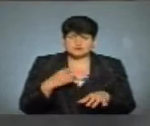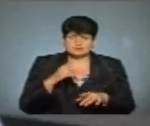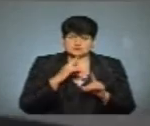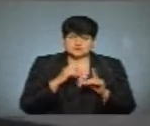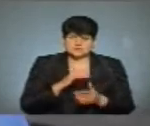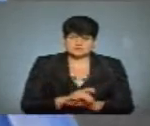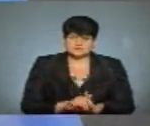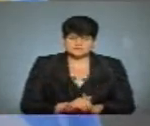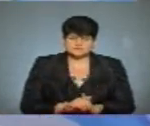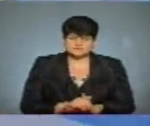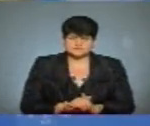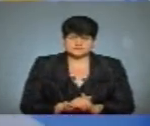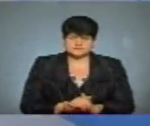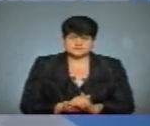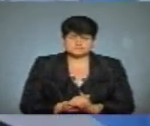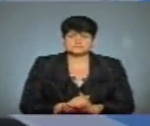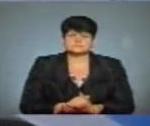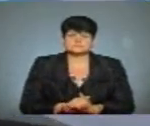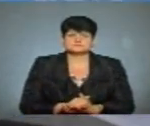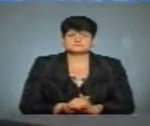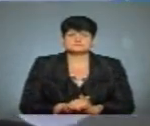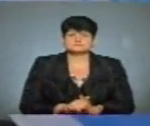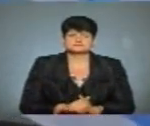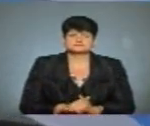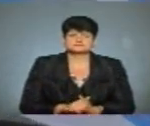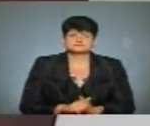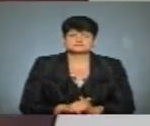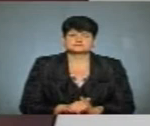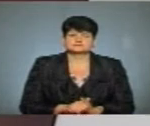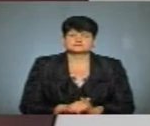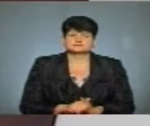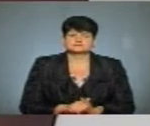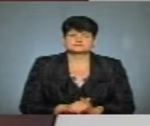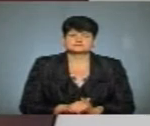Овчарук. Марія Котенко, Андрій Прокопів. Новини на Суспільному. Тернопіль.